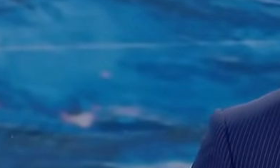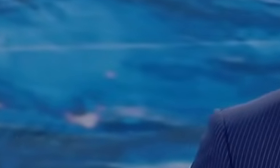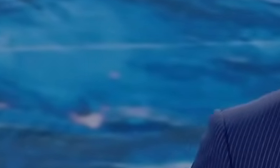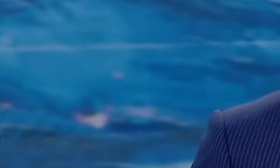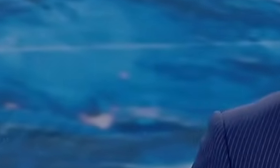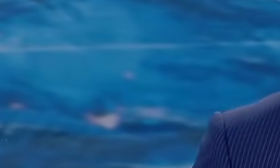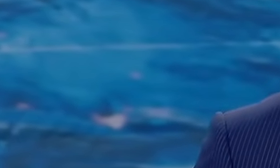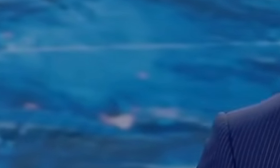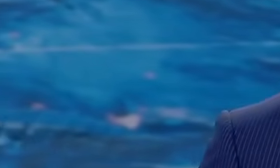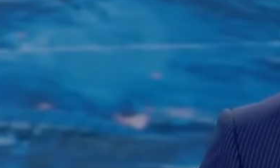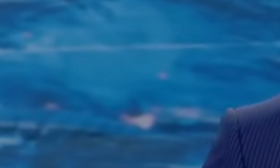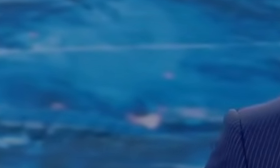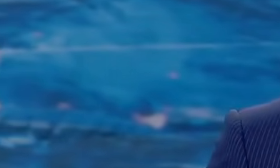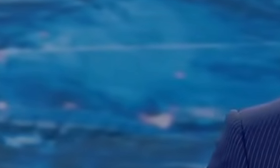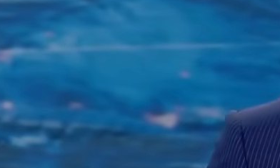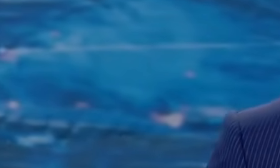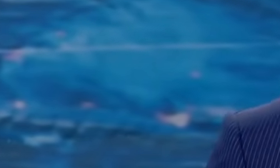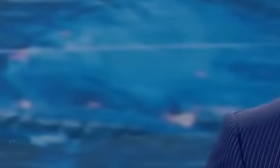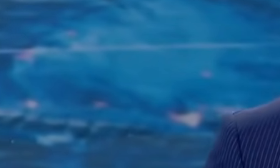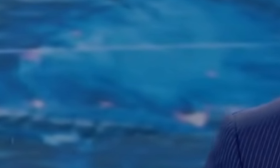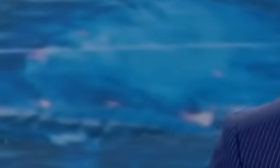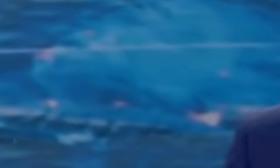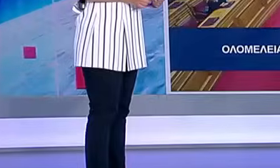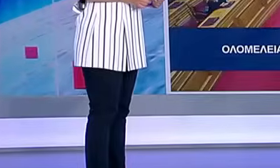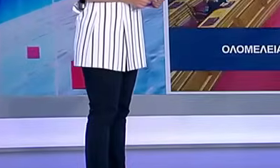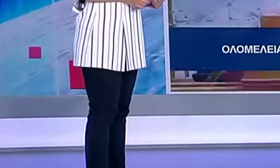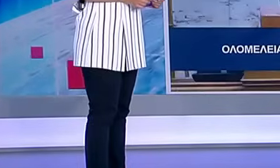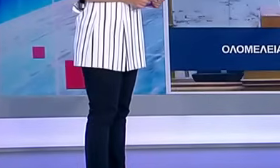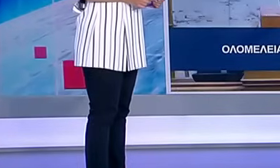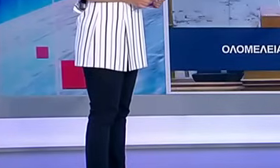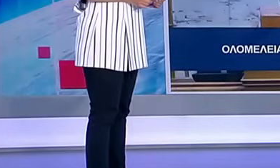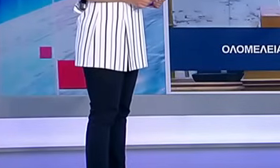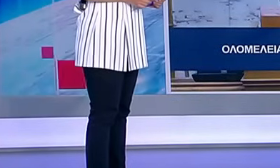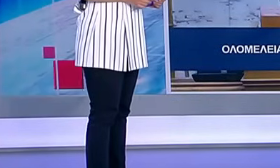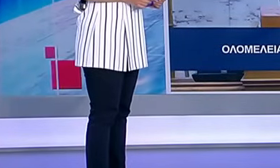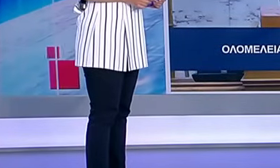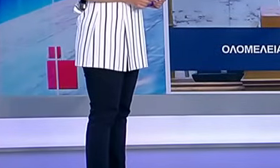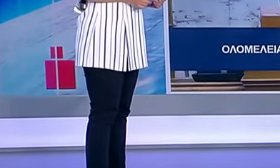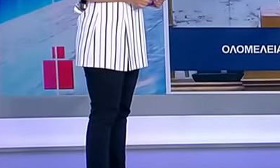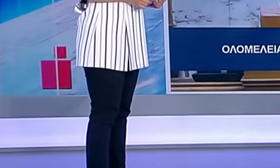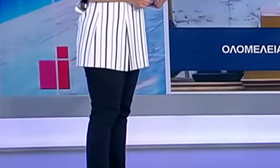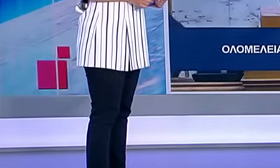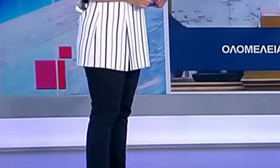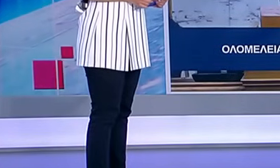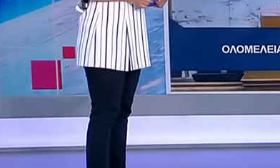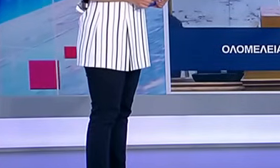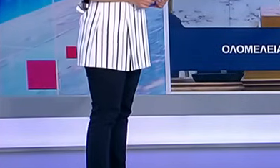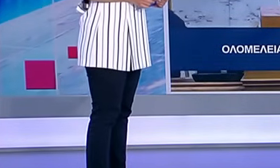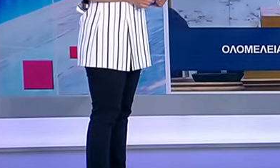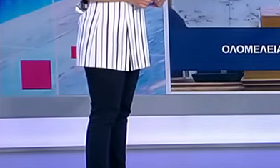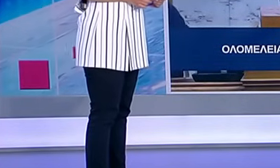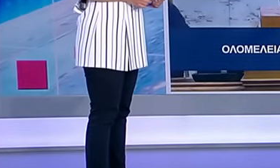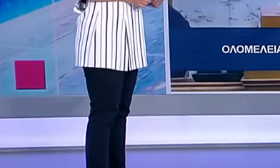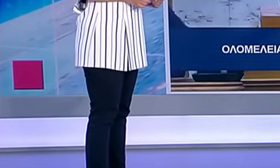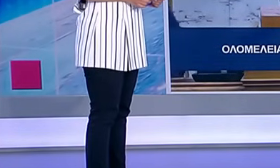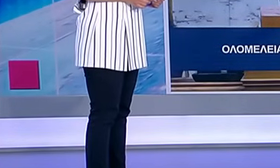Σαν να μην έφταναν λοιπόν όλα τα υπόλοιπα θέματα της αντιπαράθεσης, ξέσπασε Ναντίν Χαρδαλιά και ο πόλεμος της φέτας σήμερα στη Βουλή. Πράγματι,